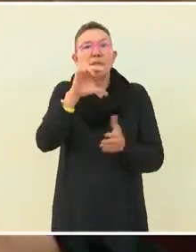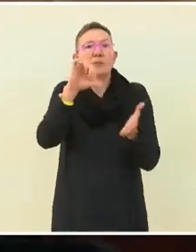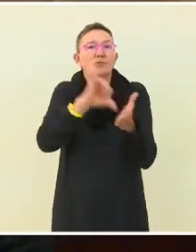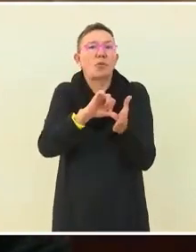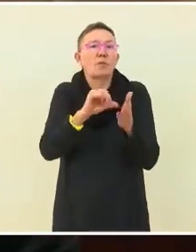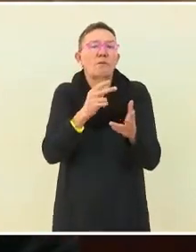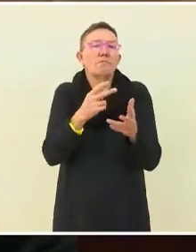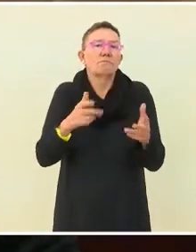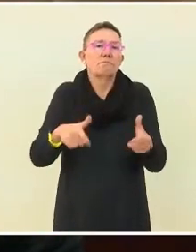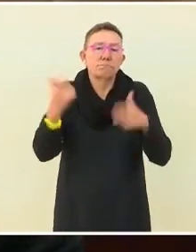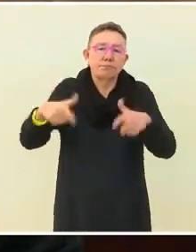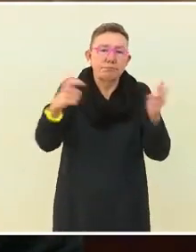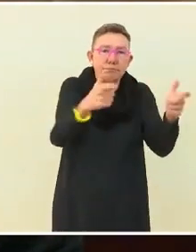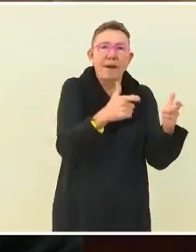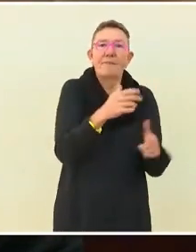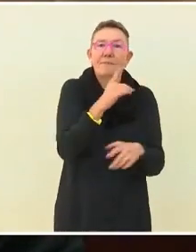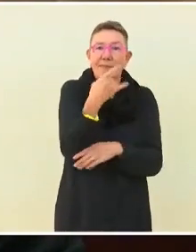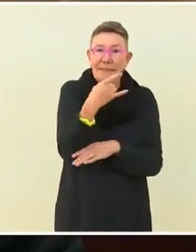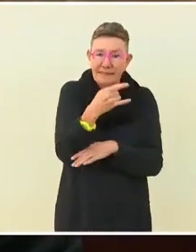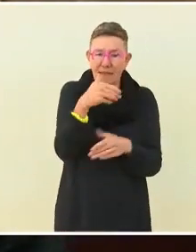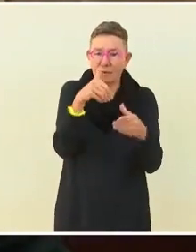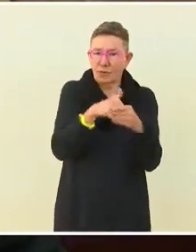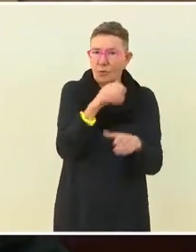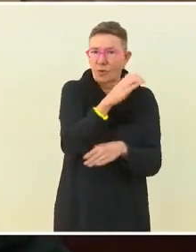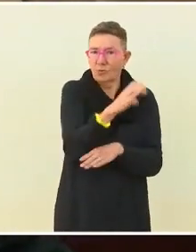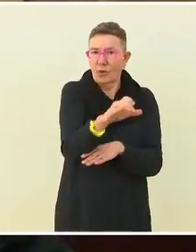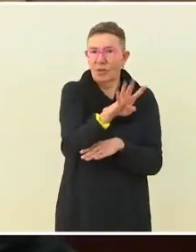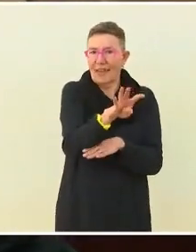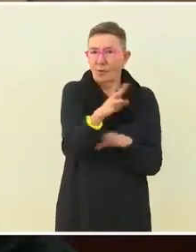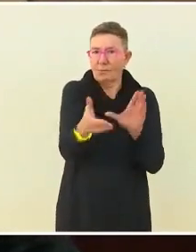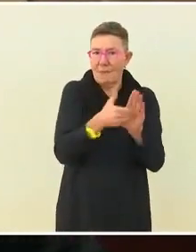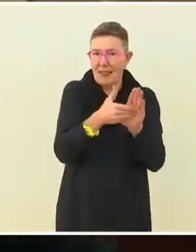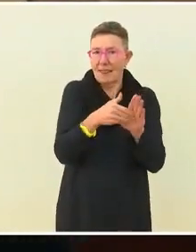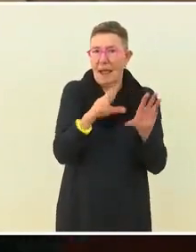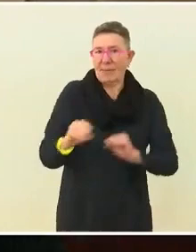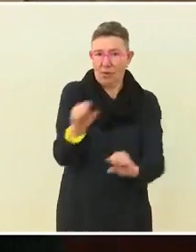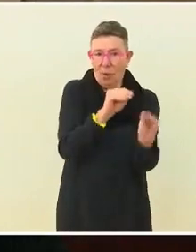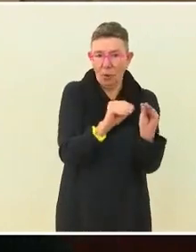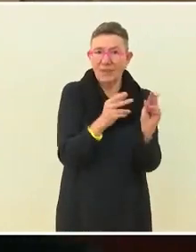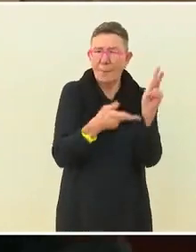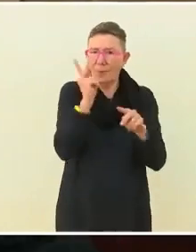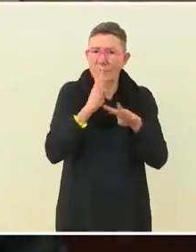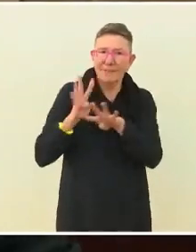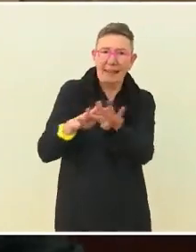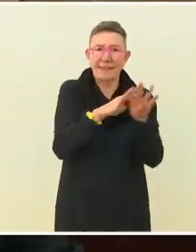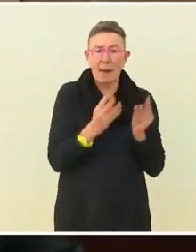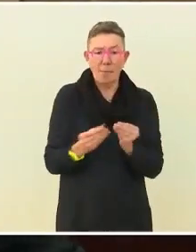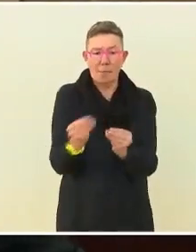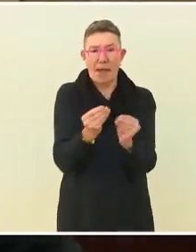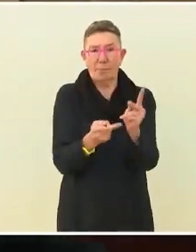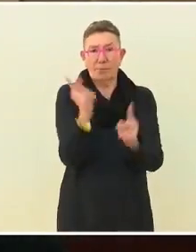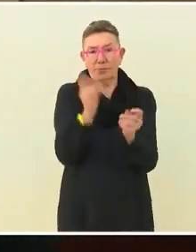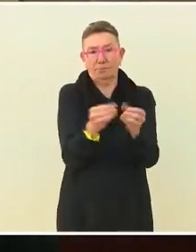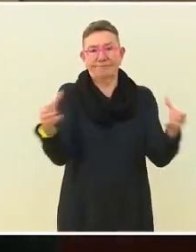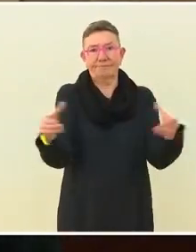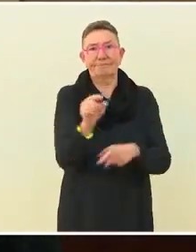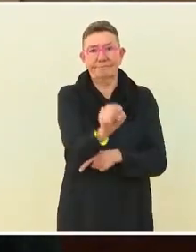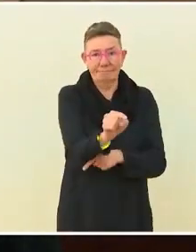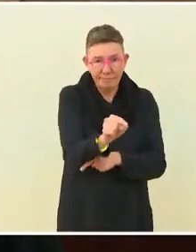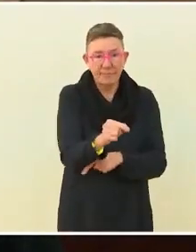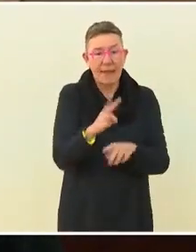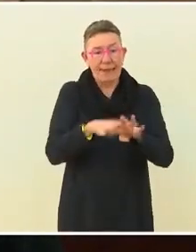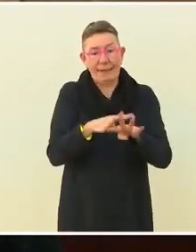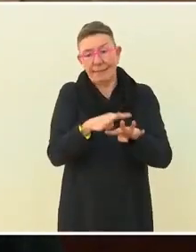Finistère, avec plus de 140 000 habitants et la ville qui concentre le plus de quartiers populaires. Des quartiers où la